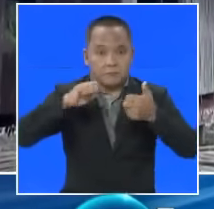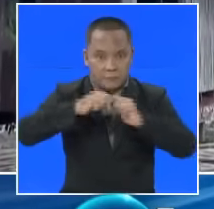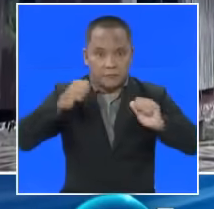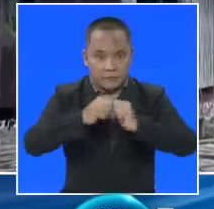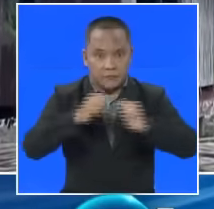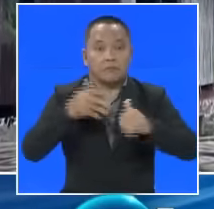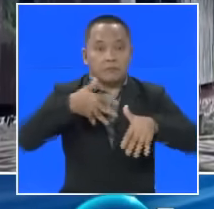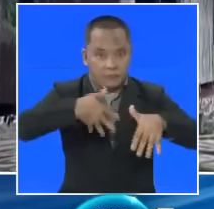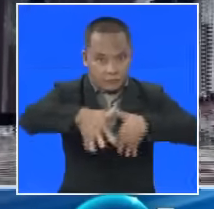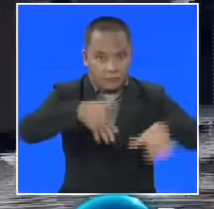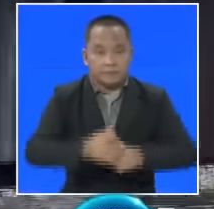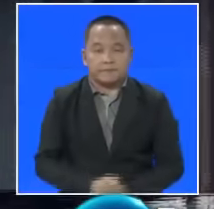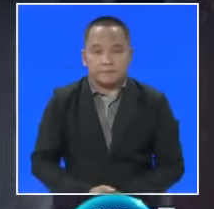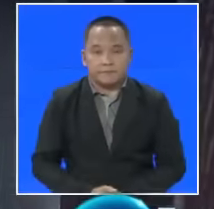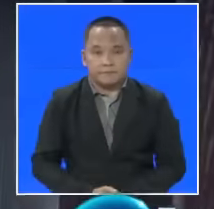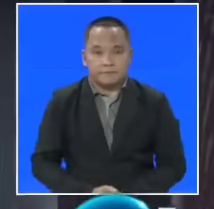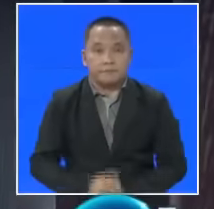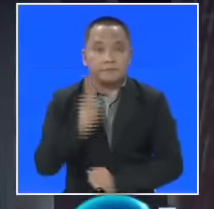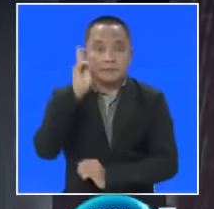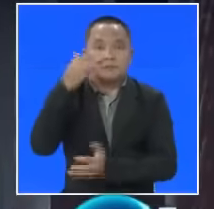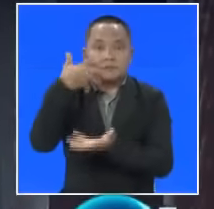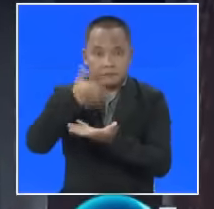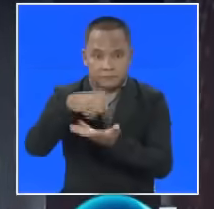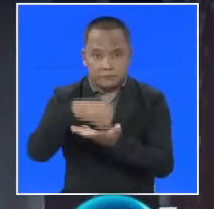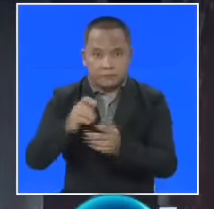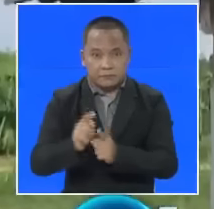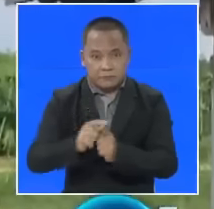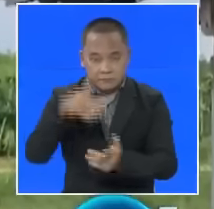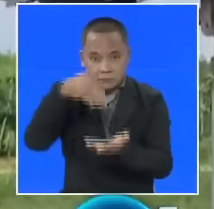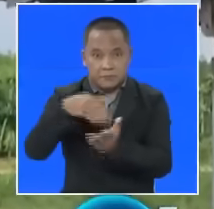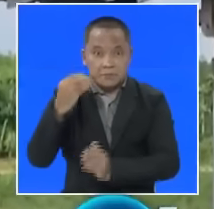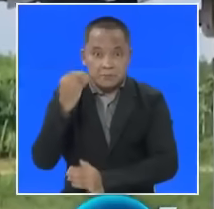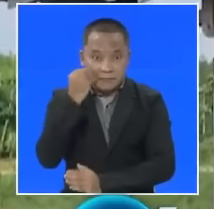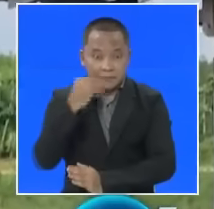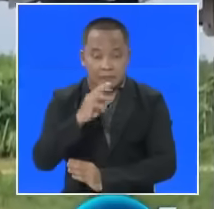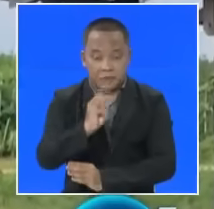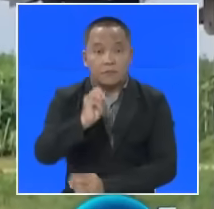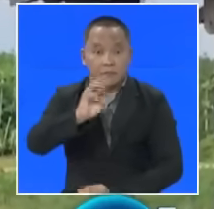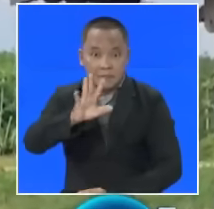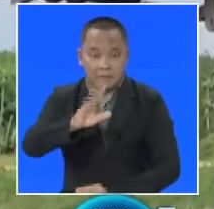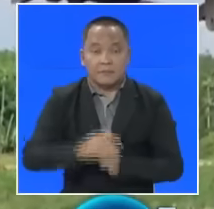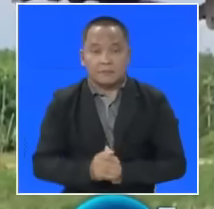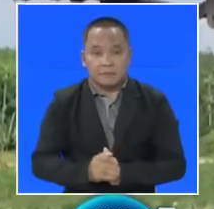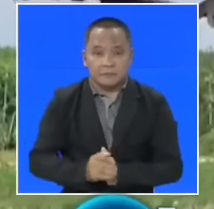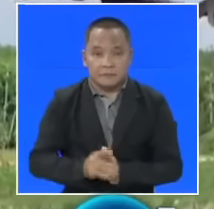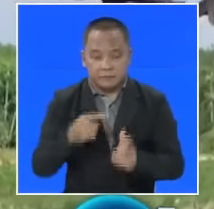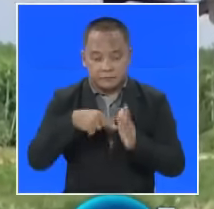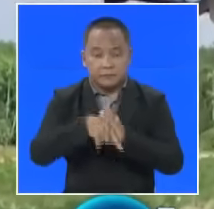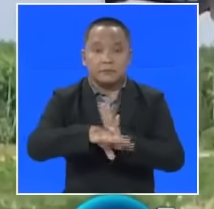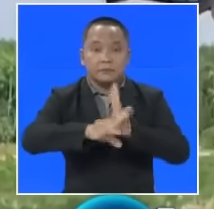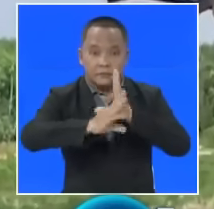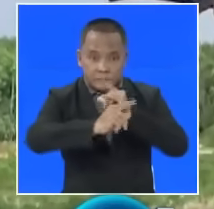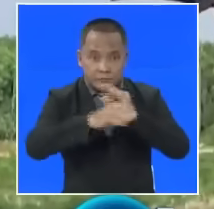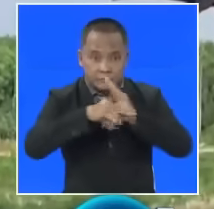อนของชาวบ้านกันหน่อยนะคะผู้สื่อข่าวรายงานว่าพื้นที่บ้านตีนเนินหมู่ที่5ตำบลหนองละลอกอำเภอบ้านค่